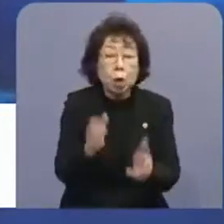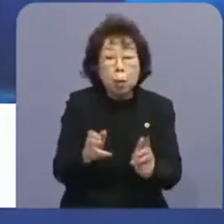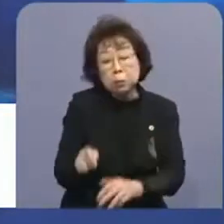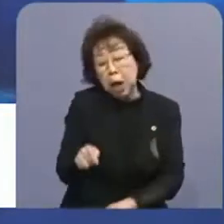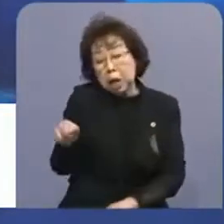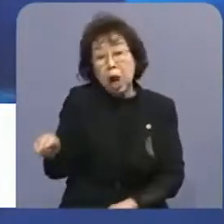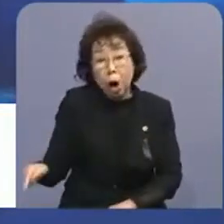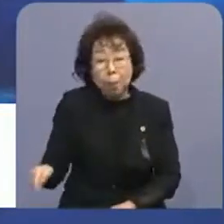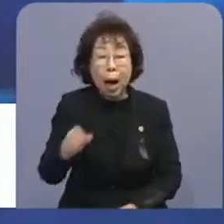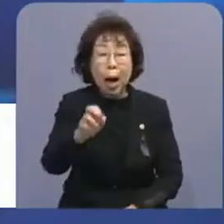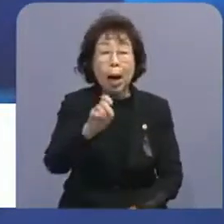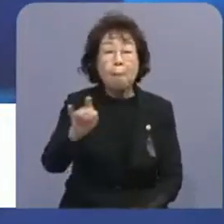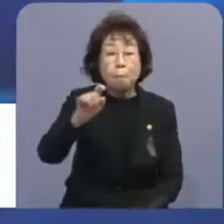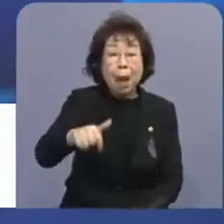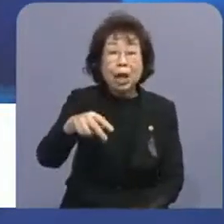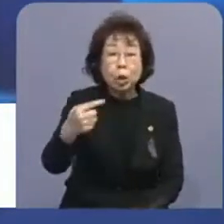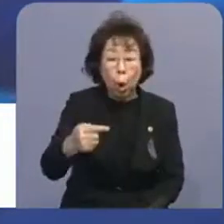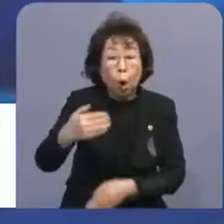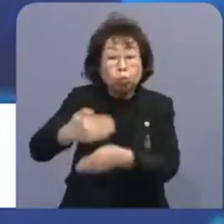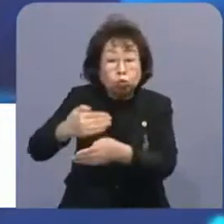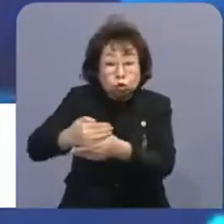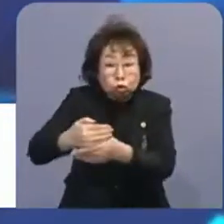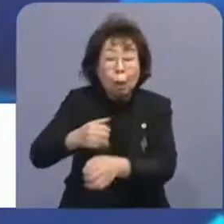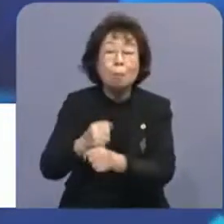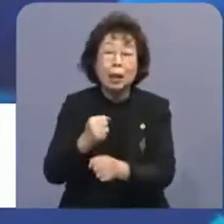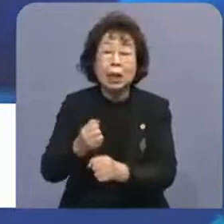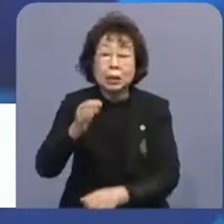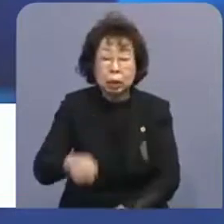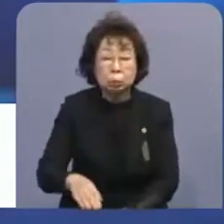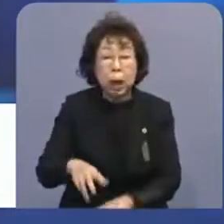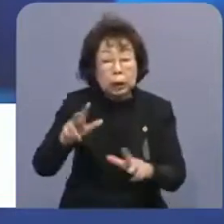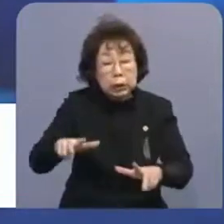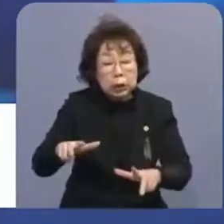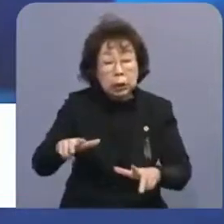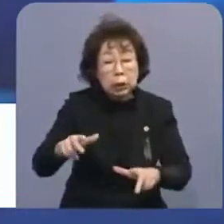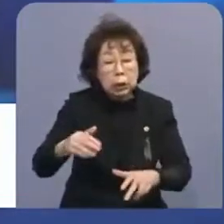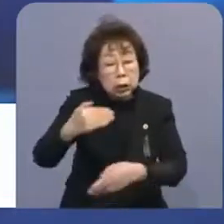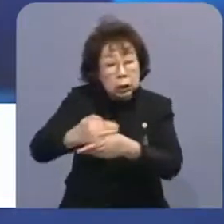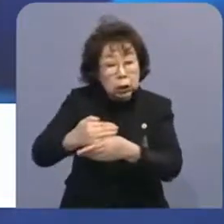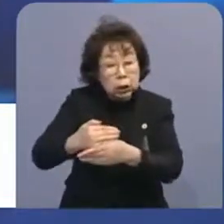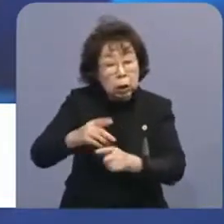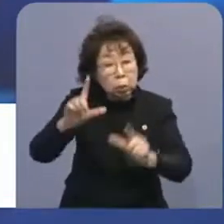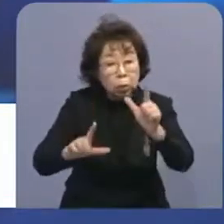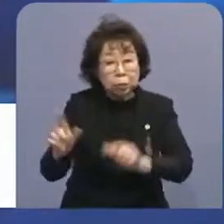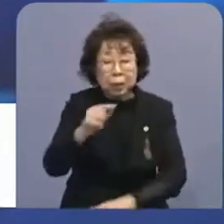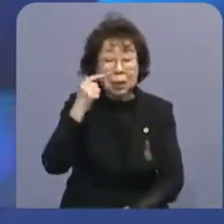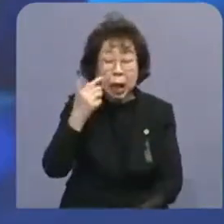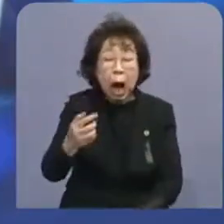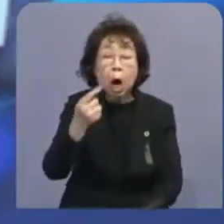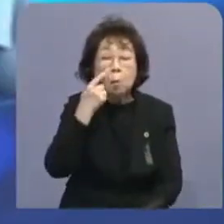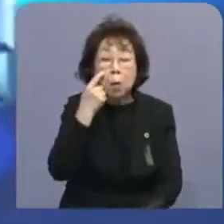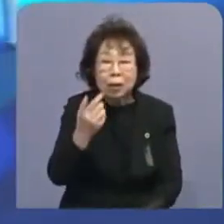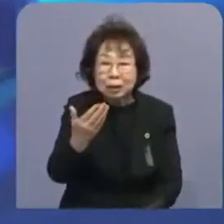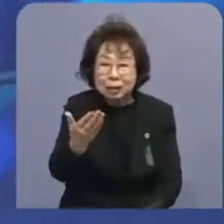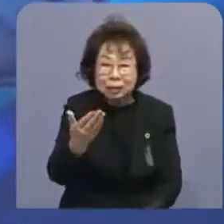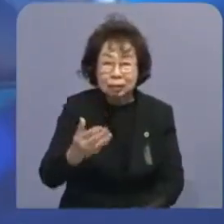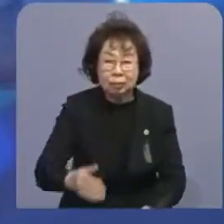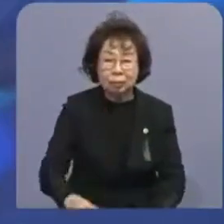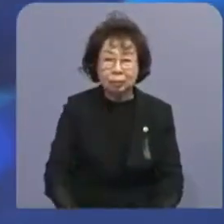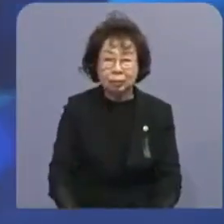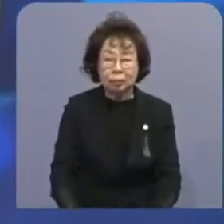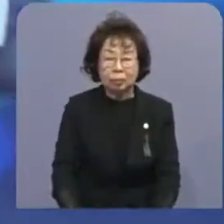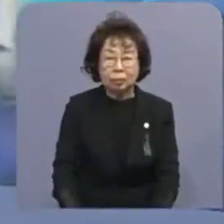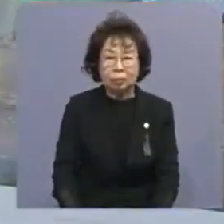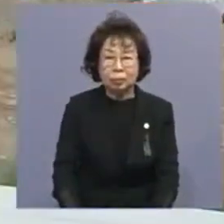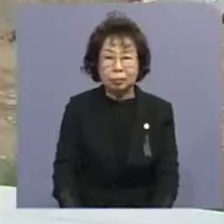바로 옆에 맥도 수문을 만들었는데요 자 지금이 시설 상태가 어떨까요 김아름의 기차가 현장을 가봤습니다